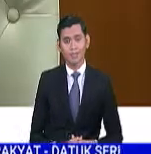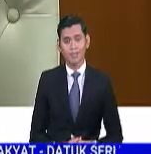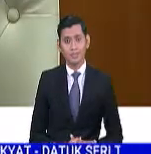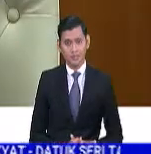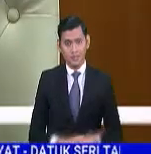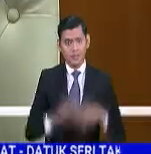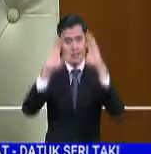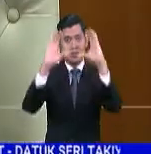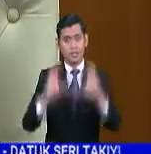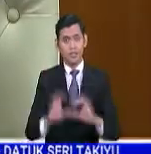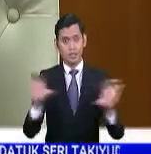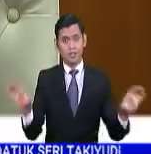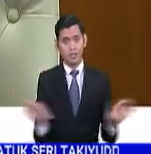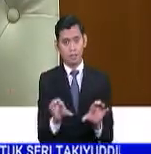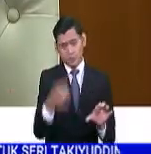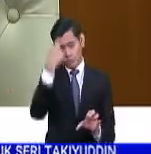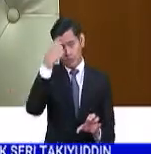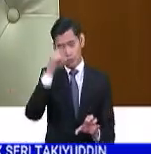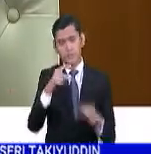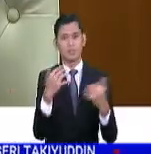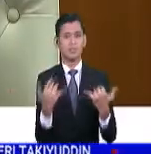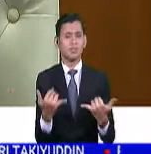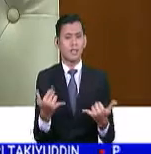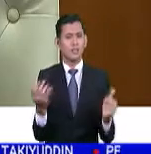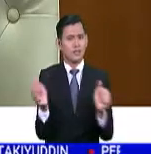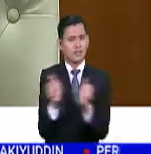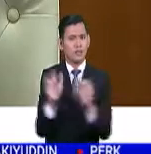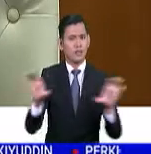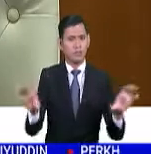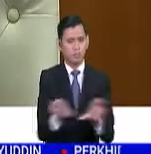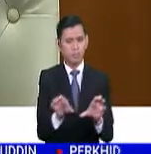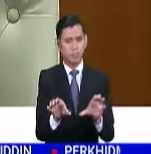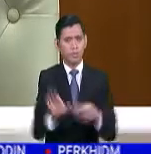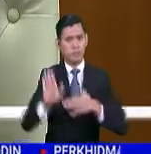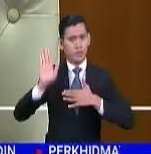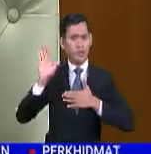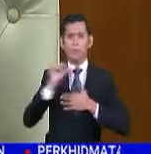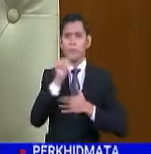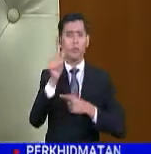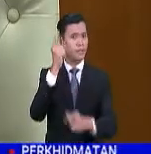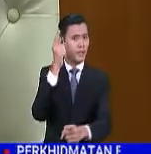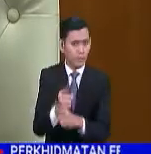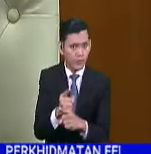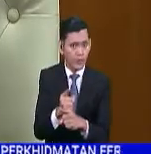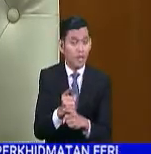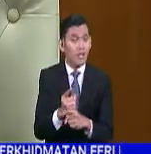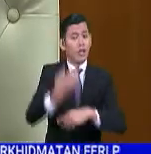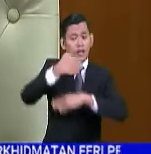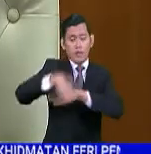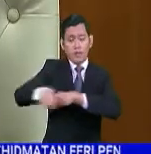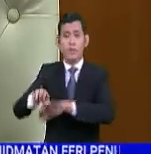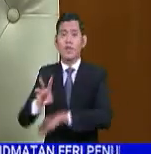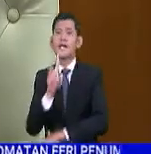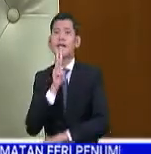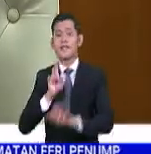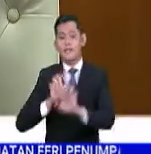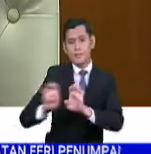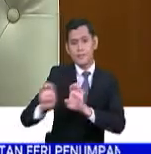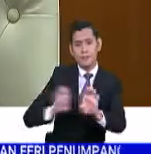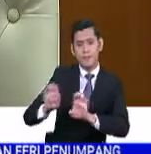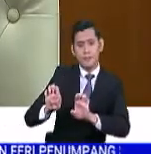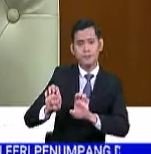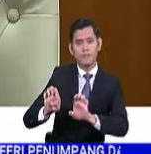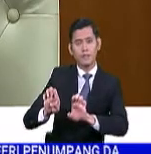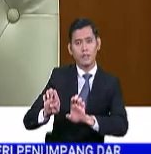Modus operandi yang bagi kes ini ialah dengan membuat pengikaran tidak benar terhadap pengeksportan air zam-zam di